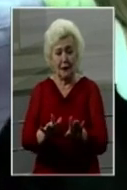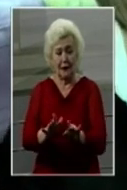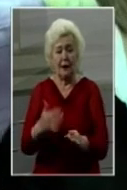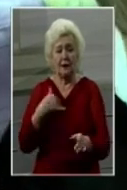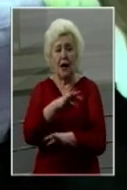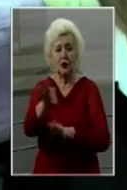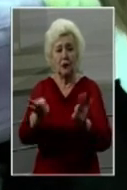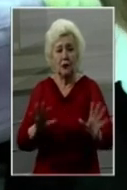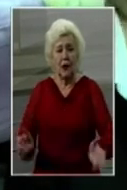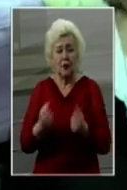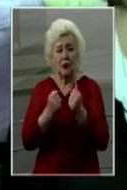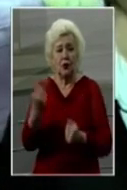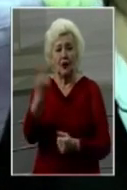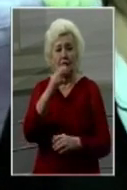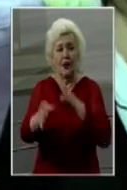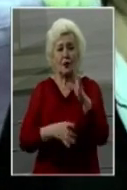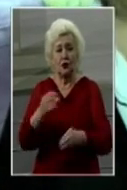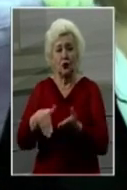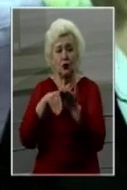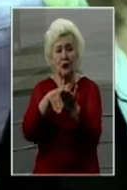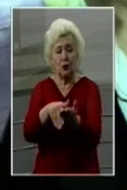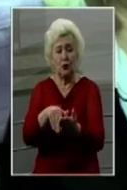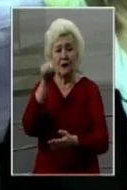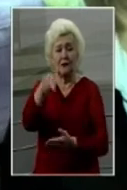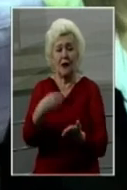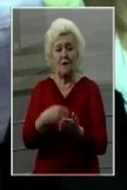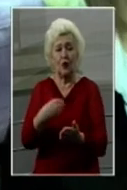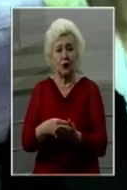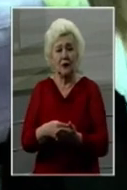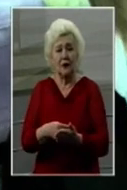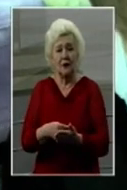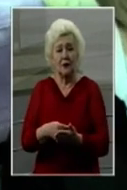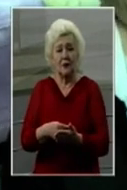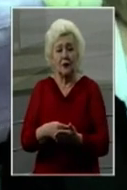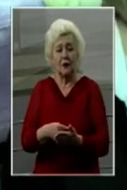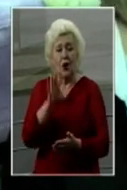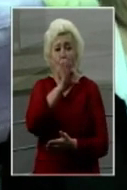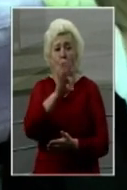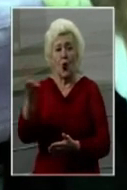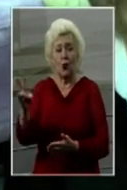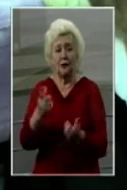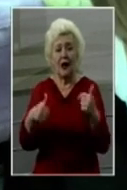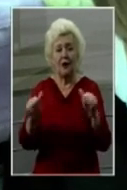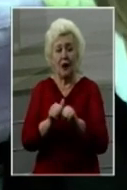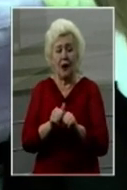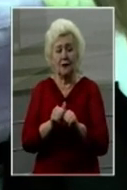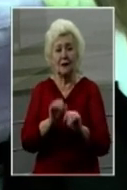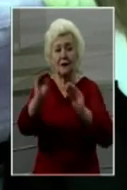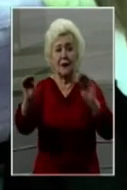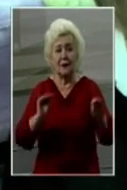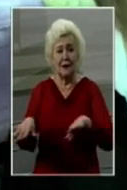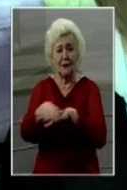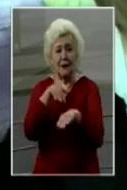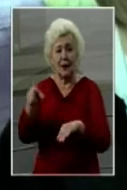проект підтримали 2 міжнародних донори. Це фонд ООН у галузі народонаселення